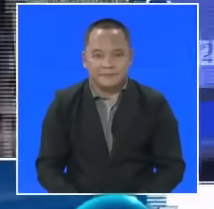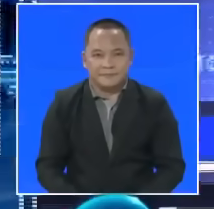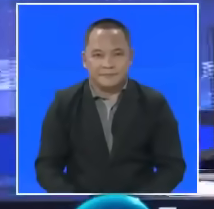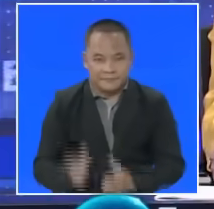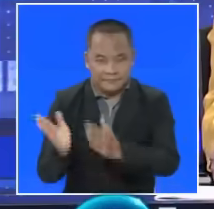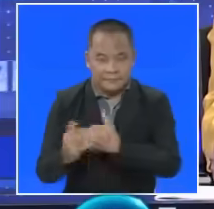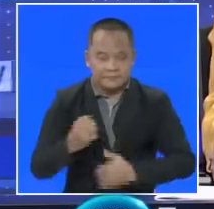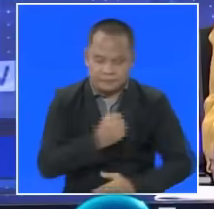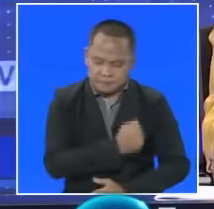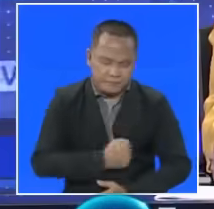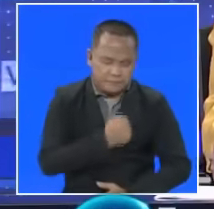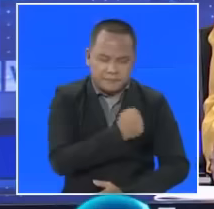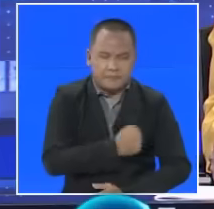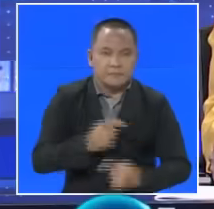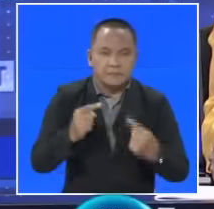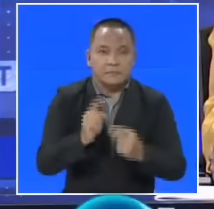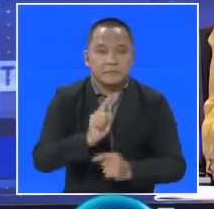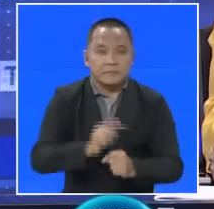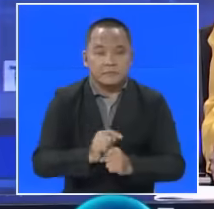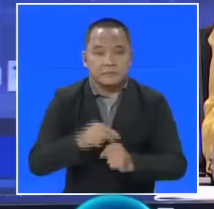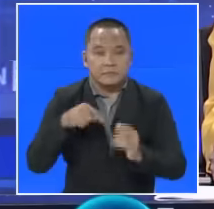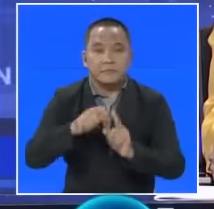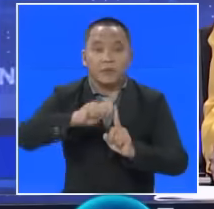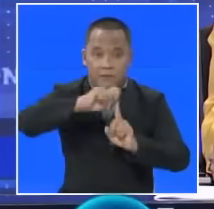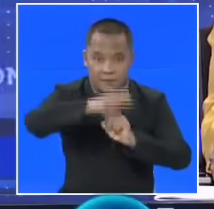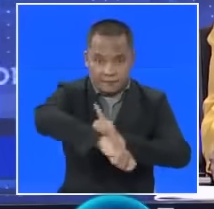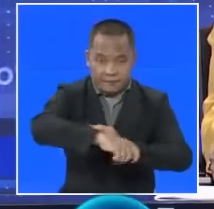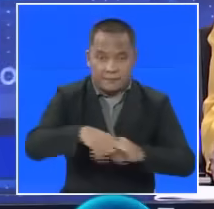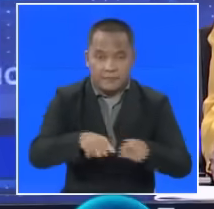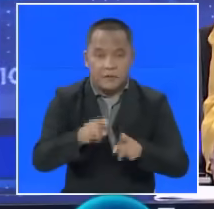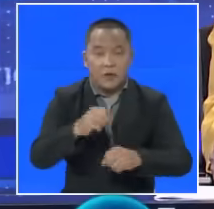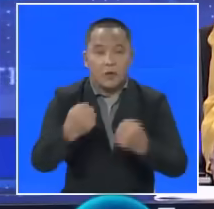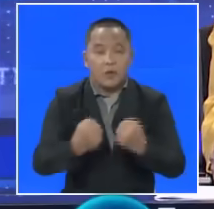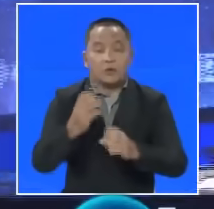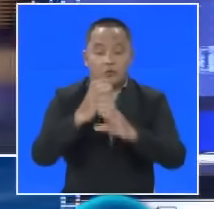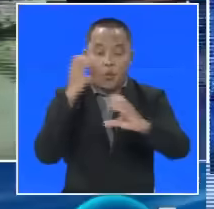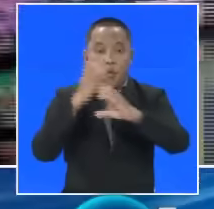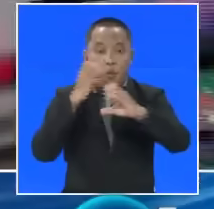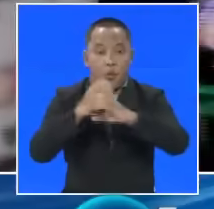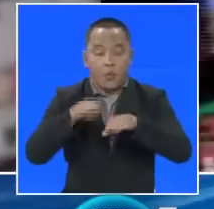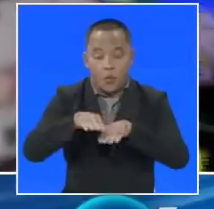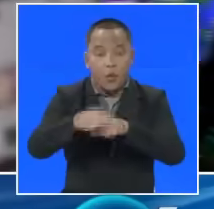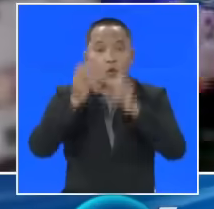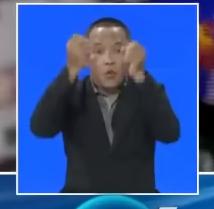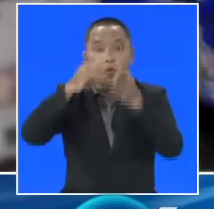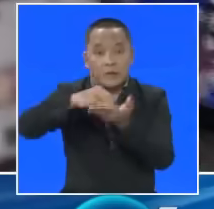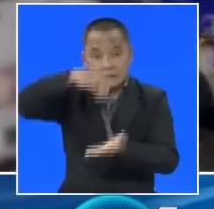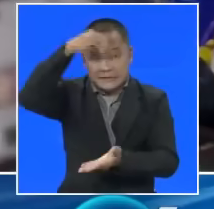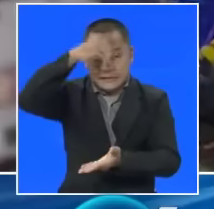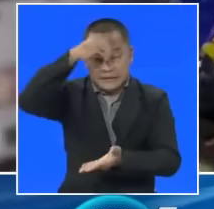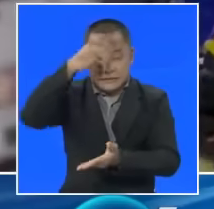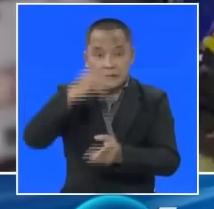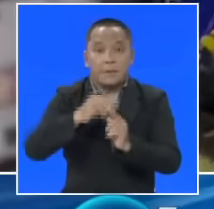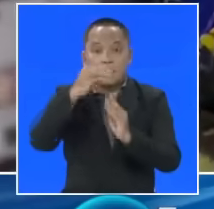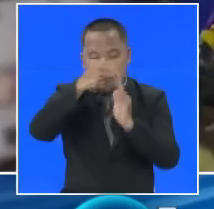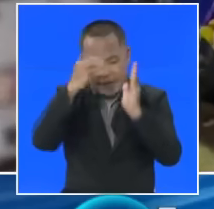ไปดูเหตุสลดที่เกิดขึ้นกันบ้างเหตุการณ์นี้เกิดขึ้นที่นครราชสีมานะคะมีรถบัสค่ะนำคณะครูนักเรียนไปที่ก